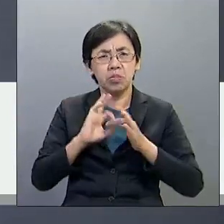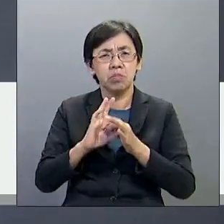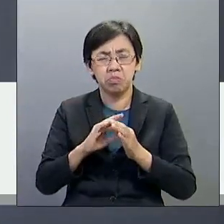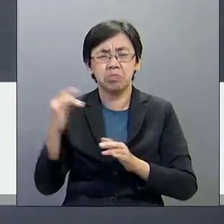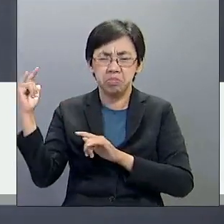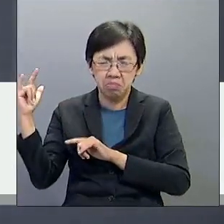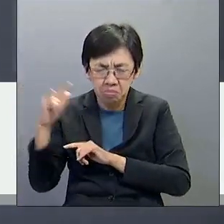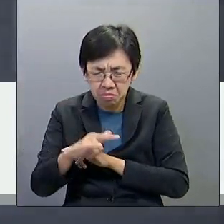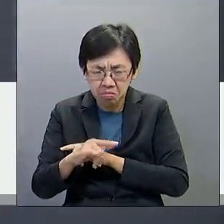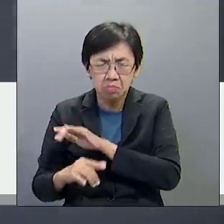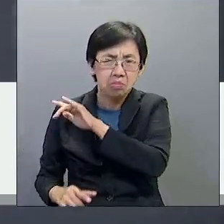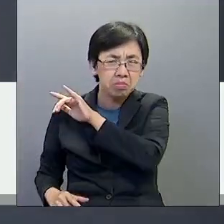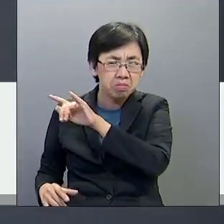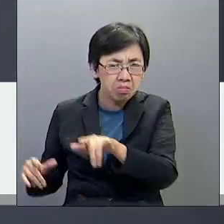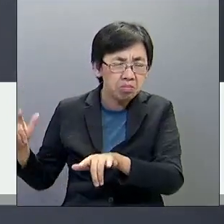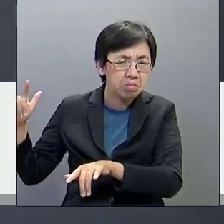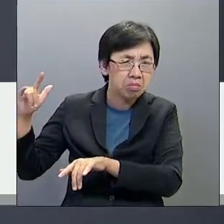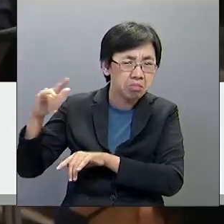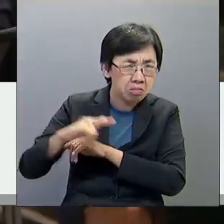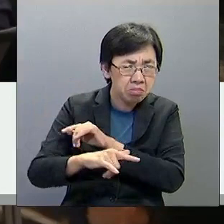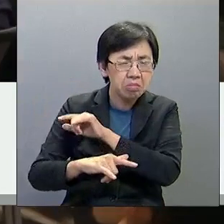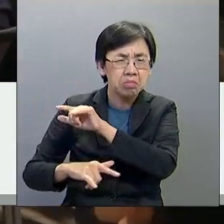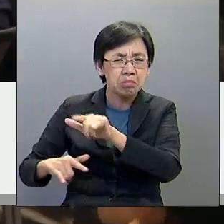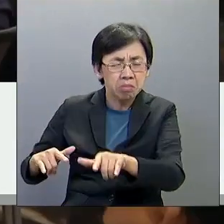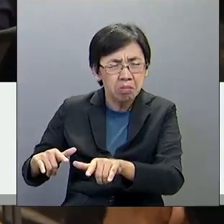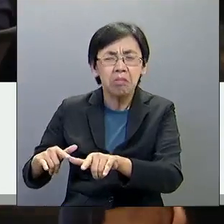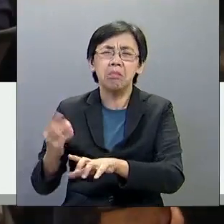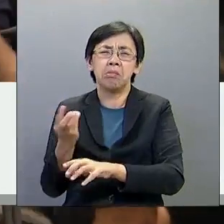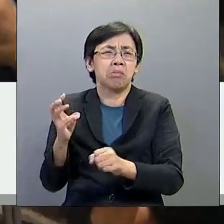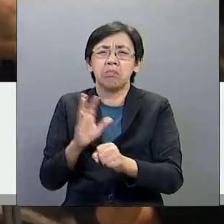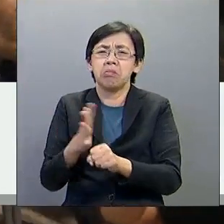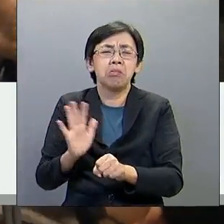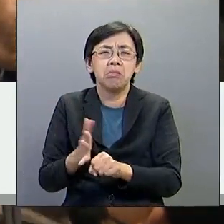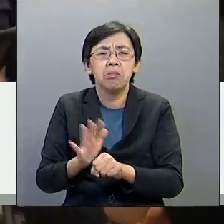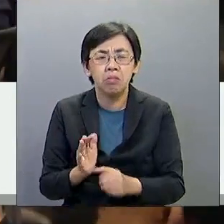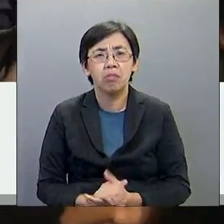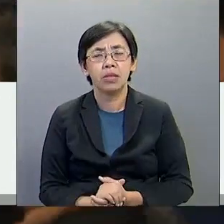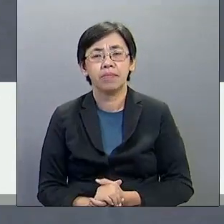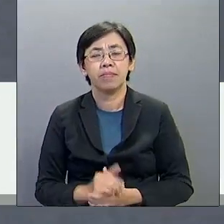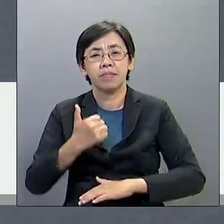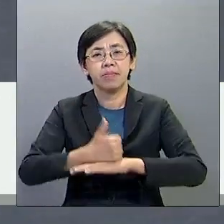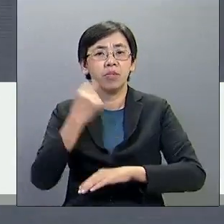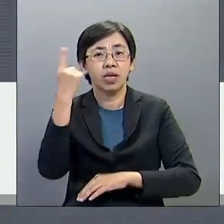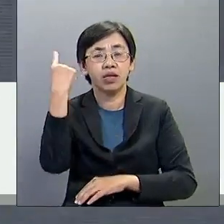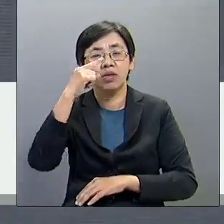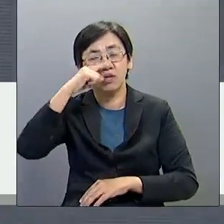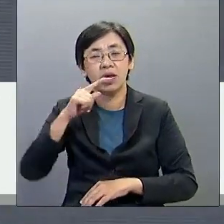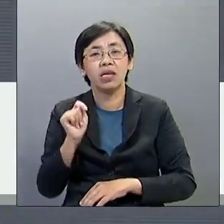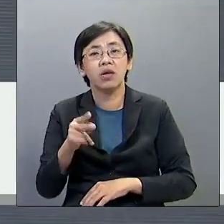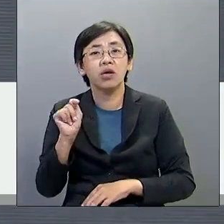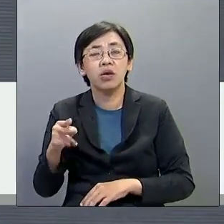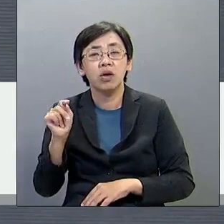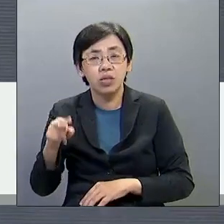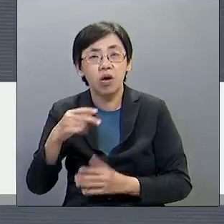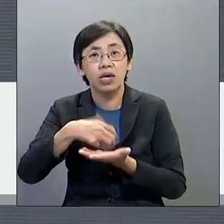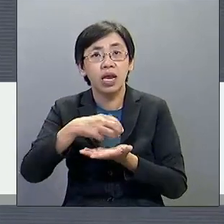บินว่าจะเพียงพอกับความต้องการในการเดินทางหรือไม่ค่ะผู้ว่าการการท่องเที่ยวแห่งประเทศไทยเปิดเผยว่าในช่